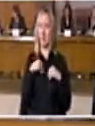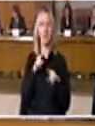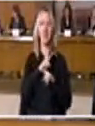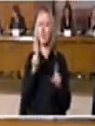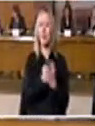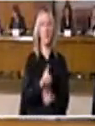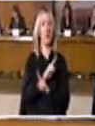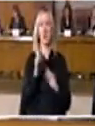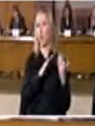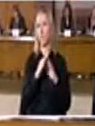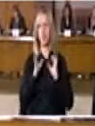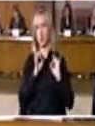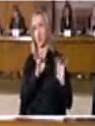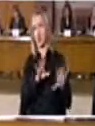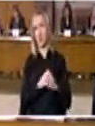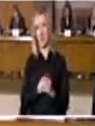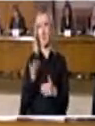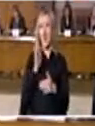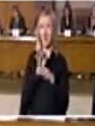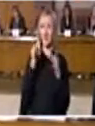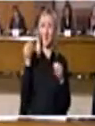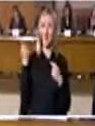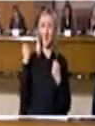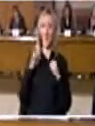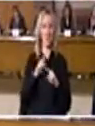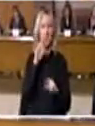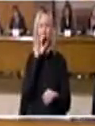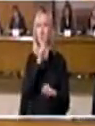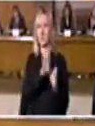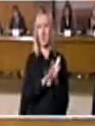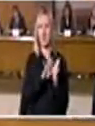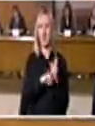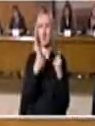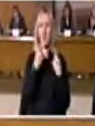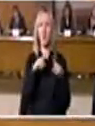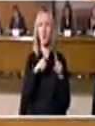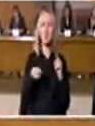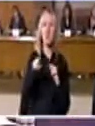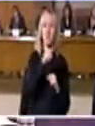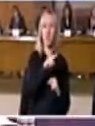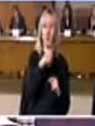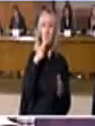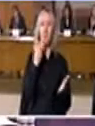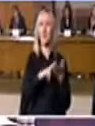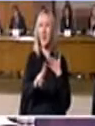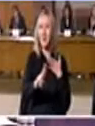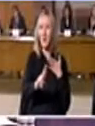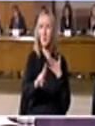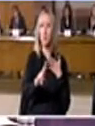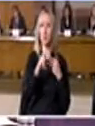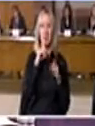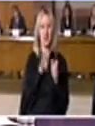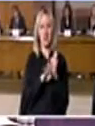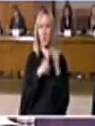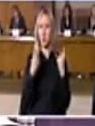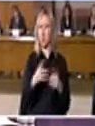ali i predstavnika organa javne vlasti, ne prepoznaje diskriminaciju, posebno onu indirektnu. Predrasude i diskriminatorni stavovi